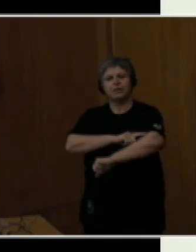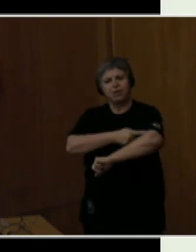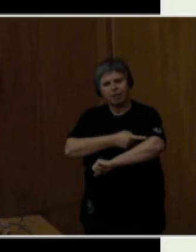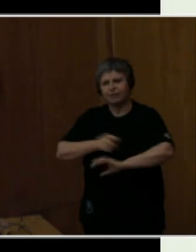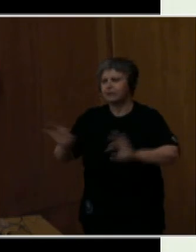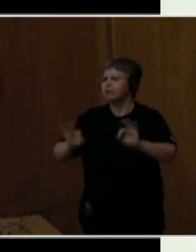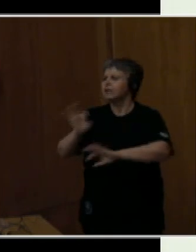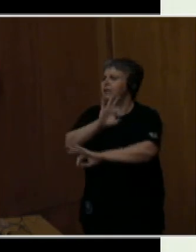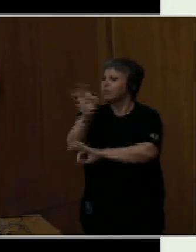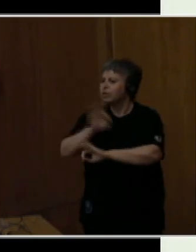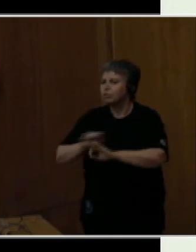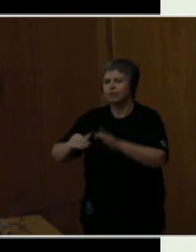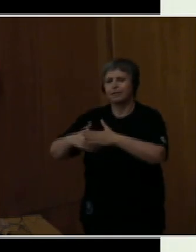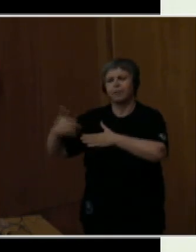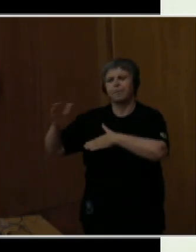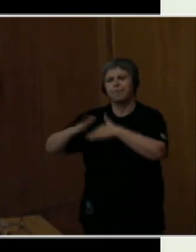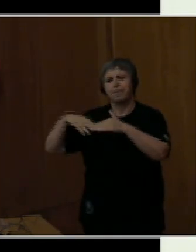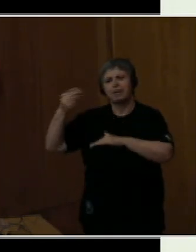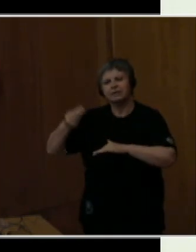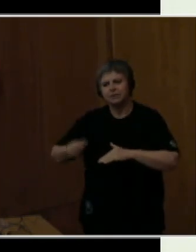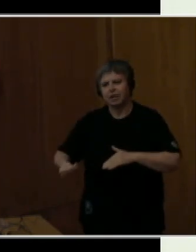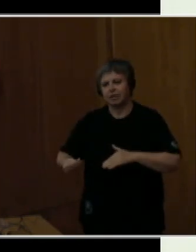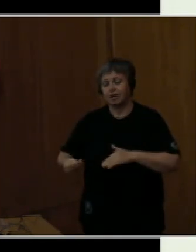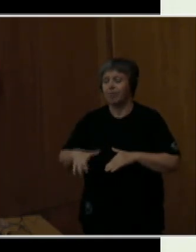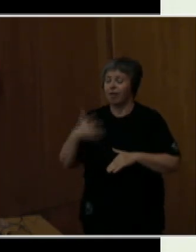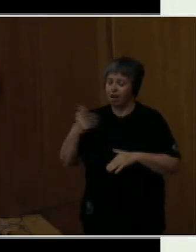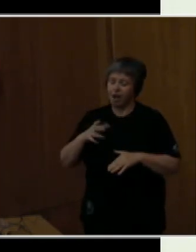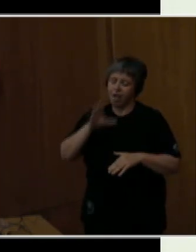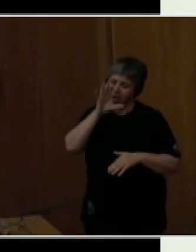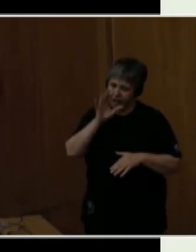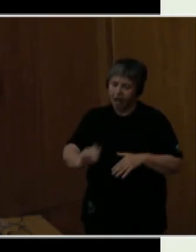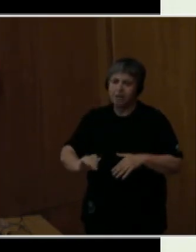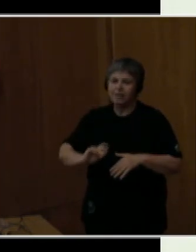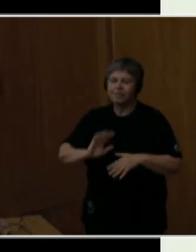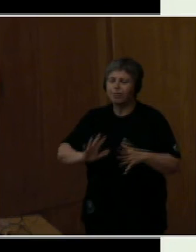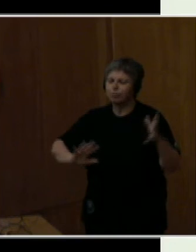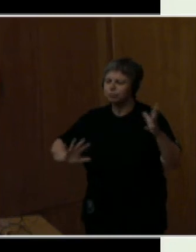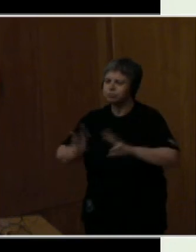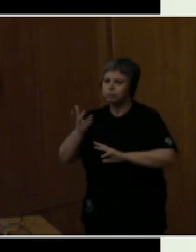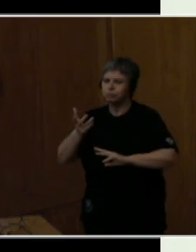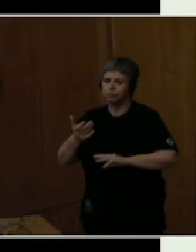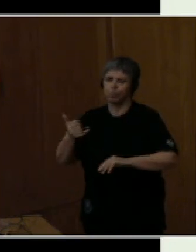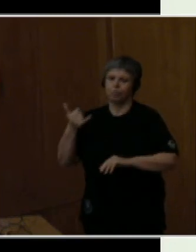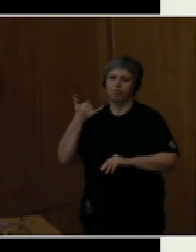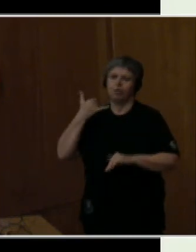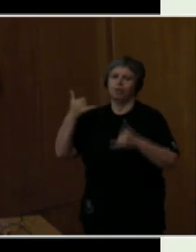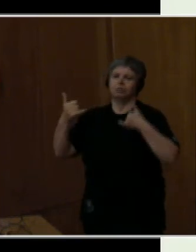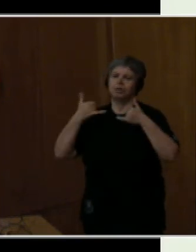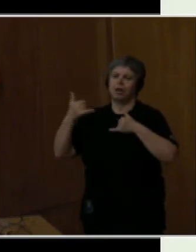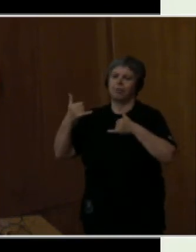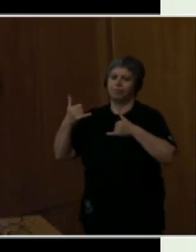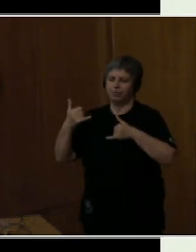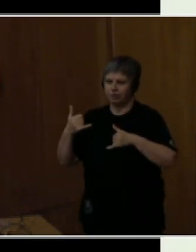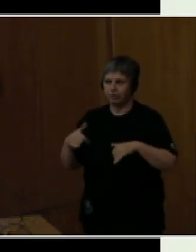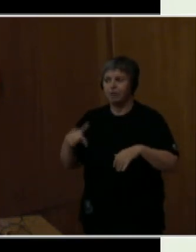αρχιτεκτονική, ακόμα και στην τέχνη. Αλλά πραγματικά στις τηλεπικοινωνίες υπήρξε επανάσταση χάρη στις οπτικές ίνες, χάρη στους τεράστιους